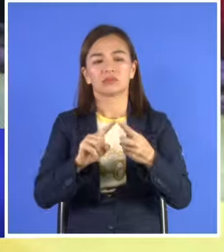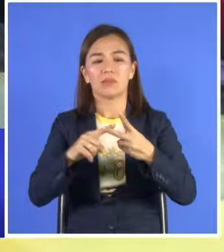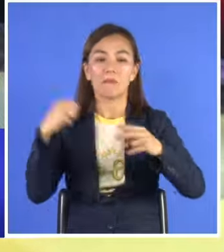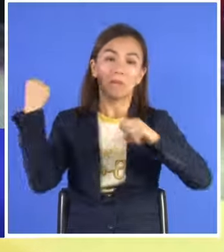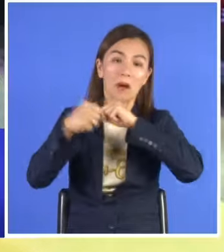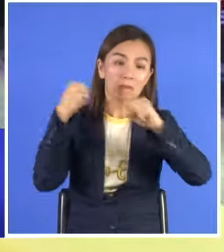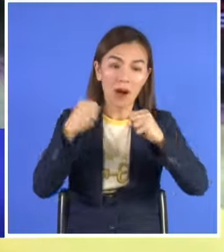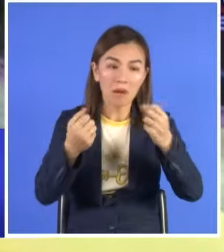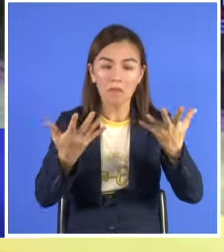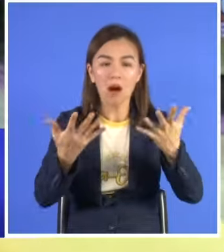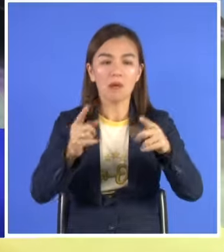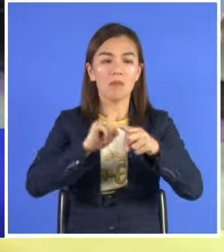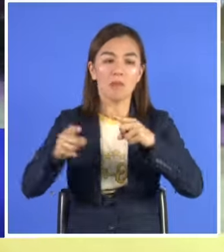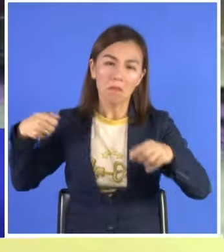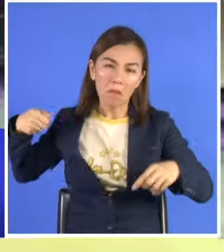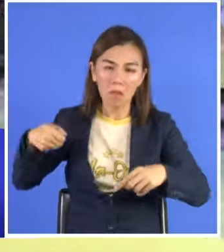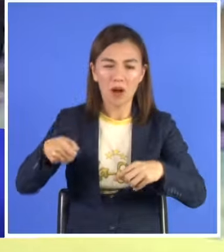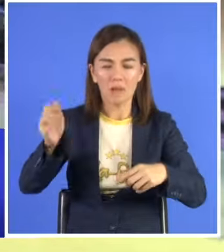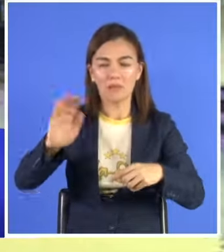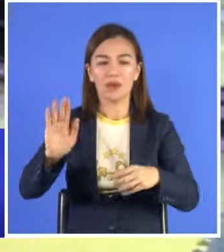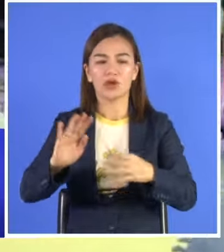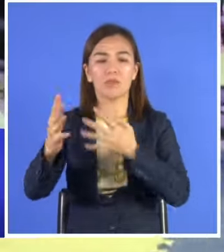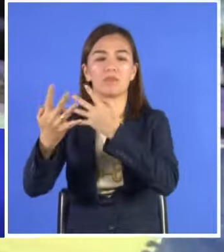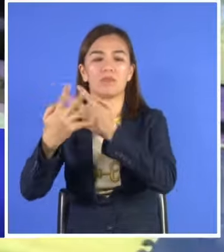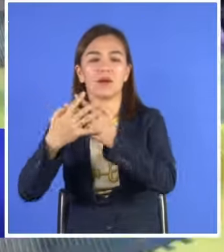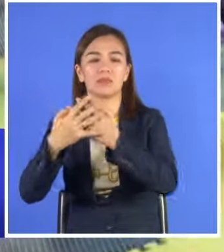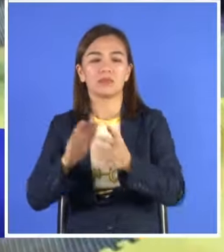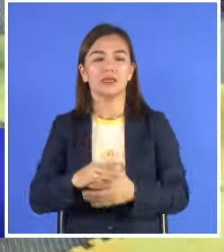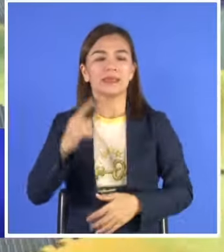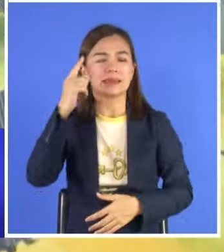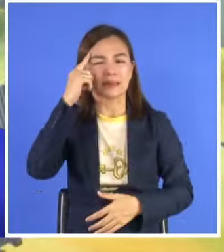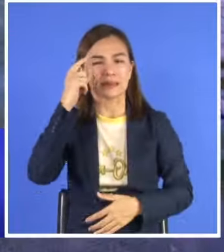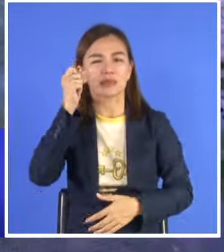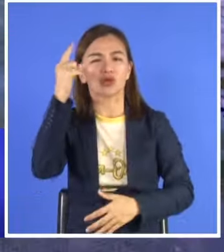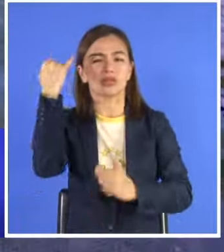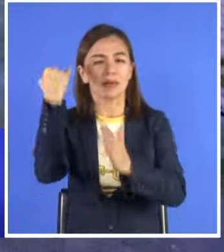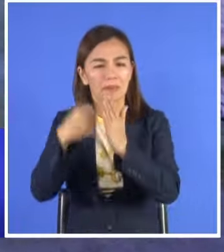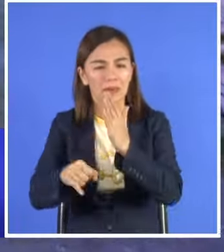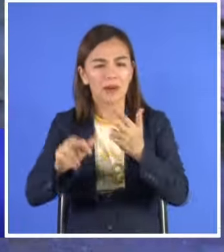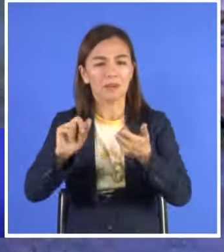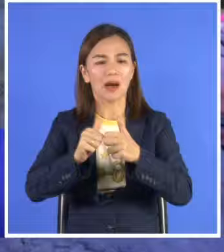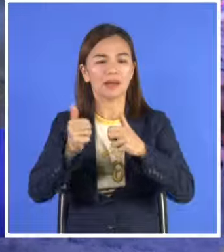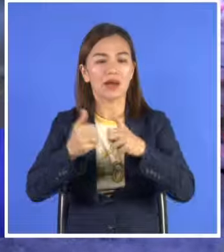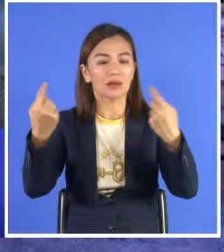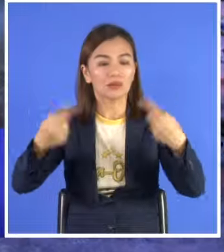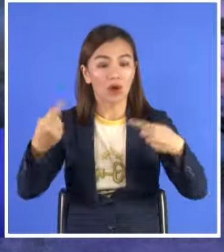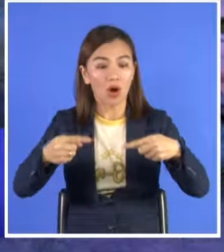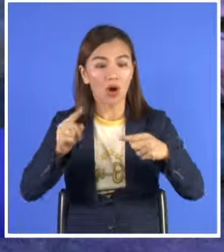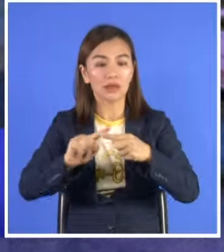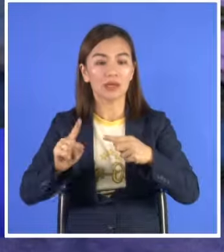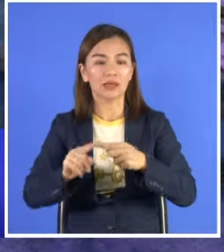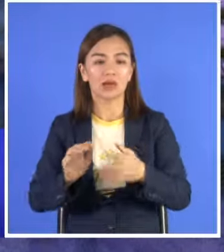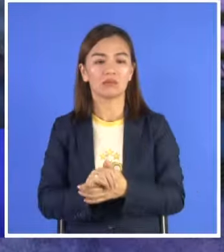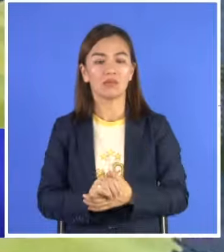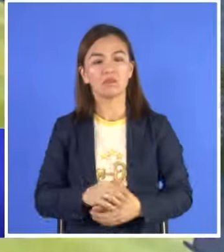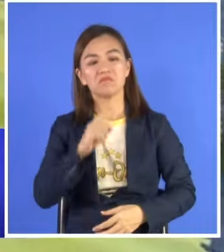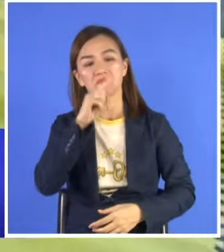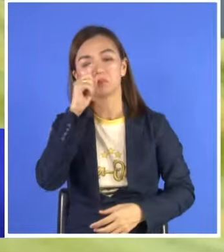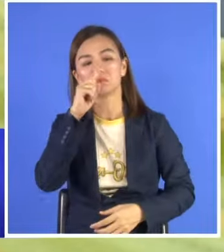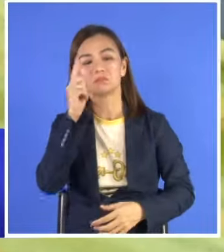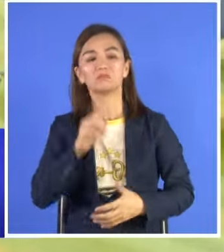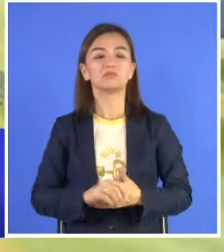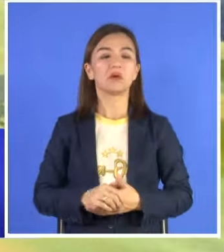คุกติดตารางแค่เพียงว่าบางทีมันอาจจะเข้าใจผิดกันในก่อนหน้านี้แต่โอ้แต่ต่างคนต่างใหญ่ไงอาจจะมีอิทธิพล